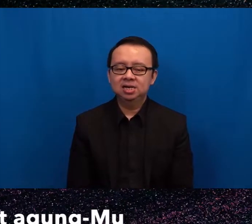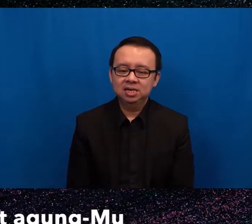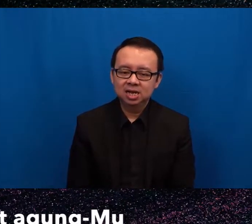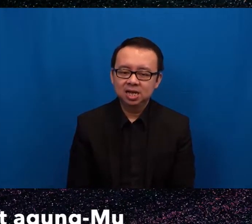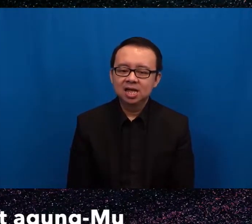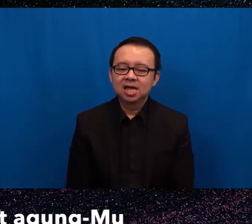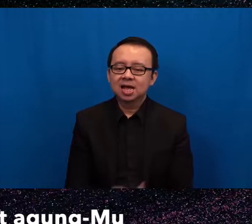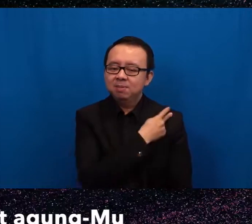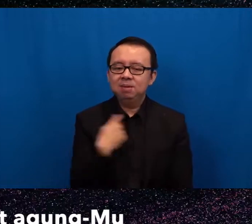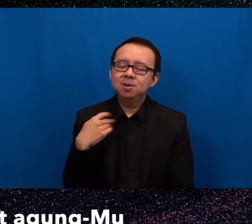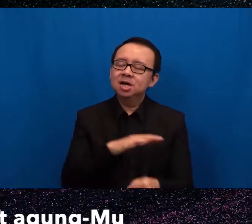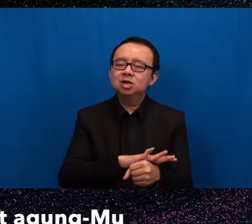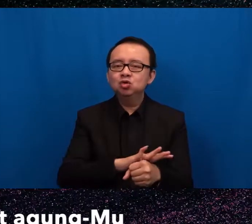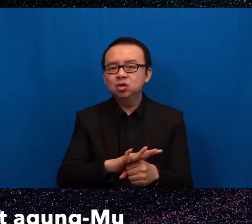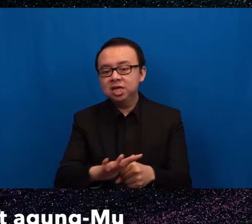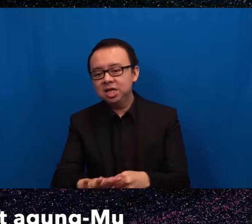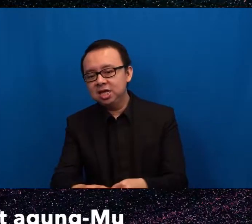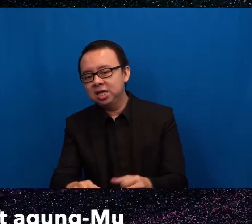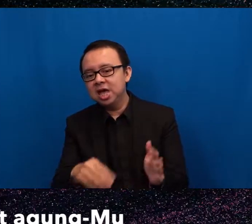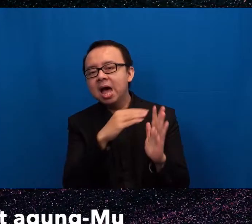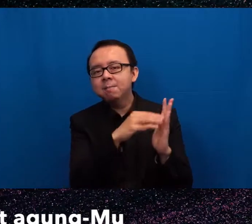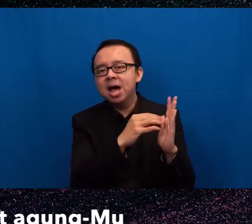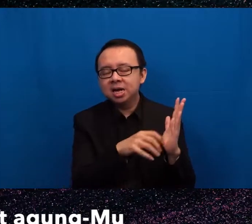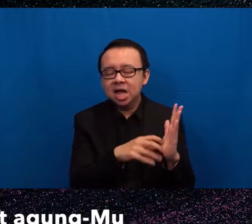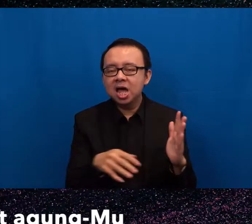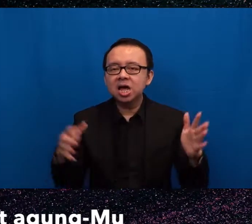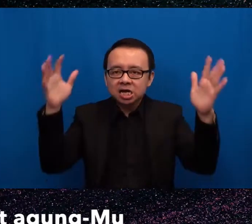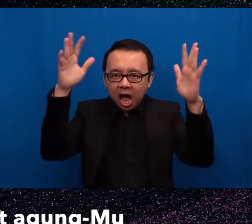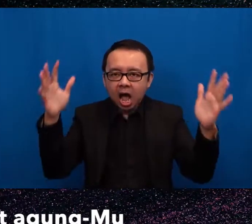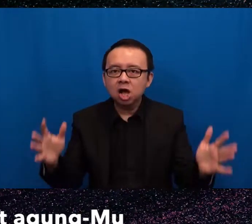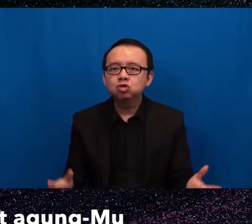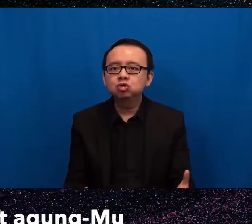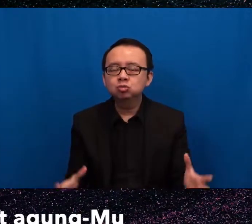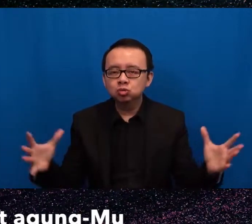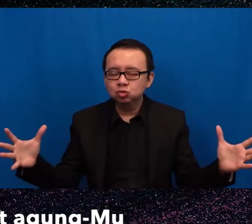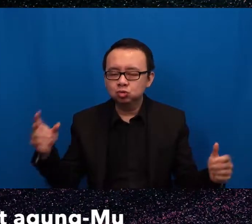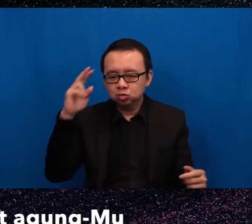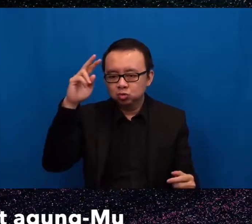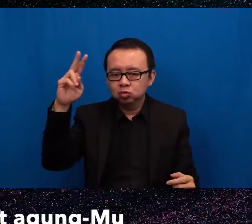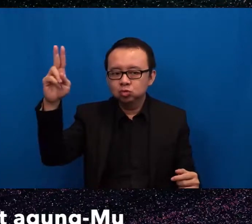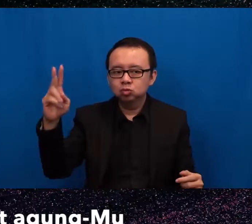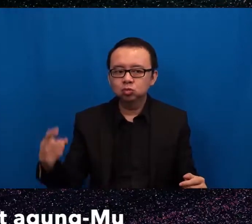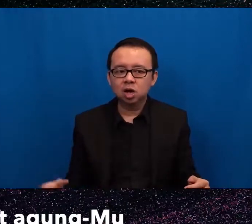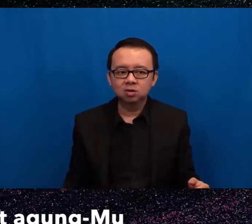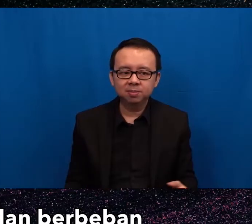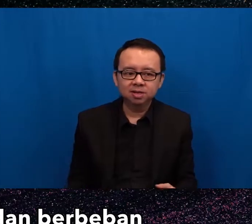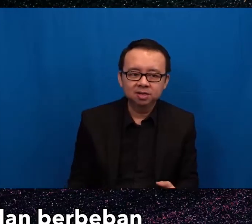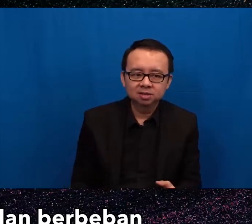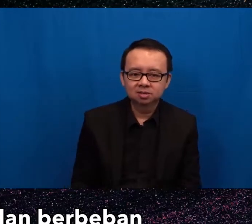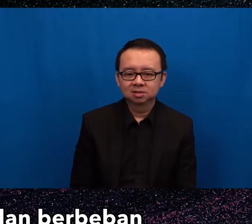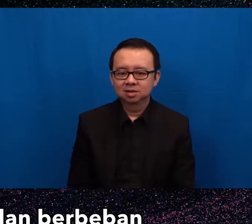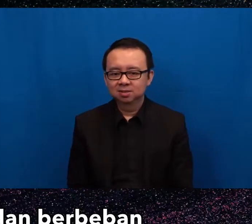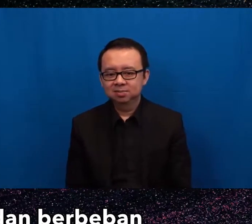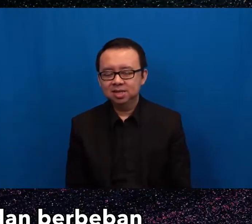berikan, kami penuhi amanat agung-Mu,